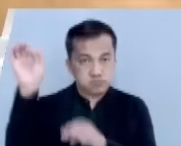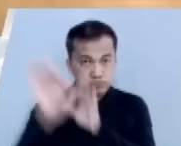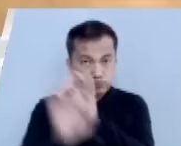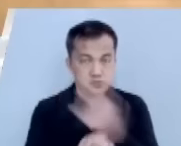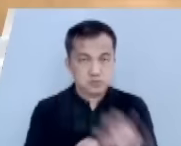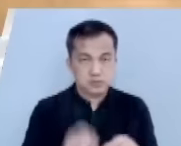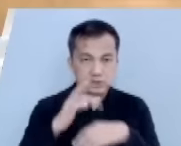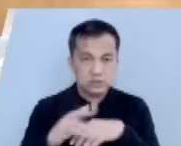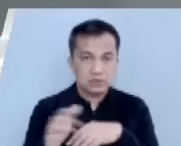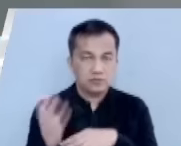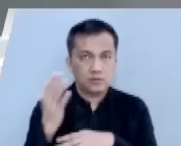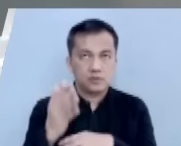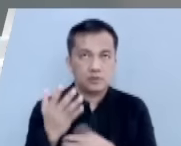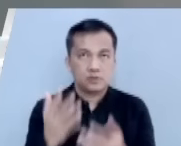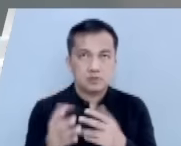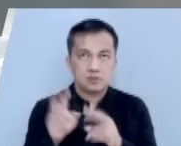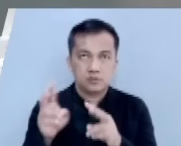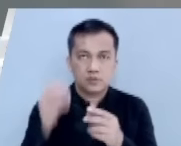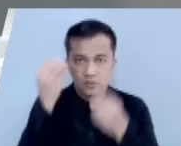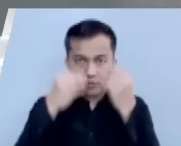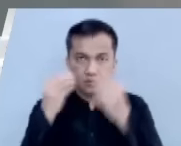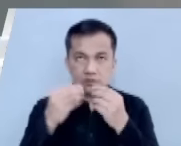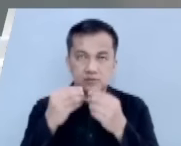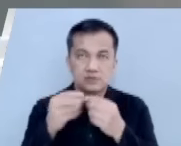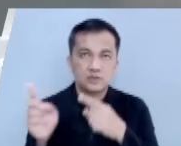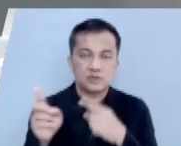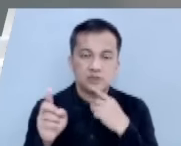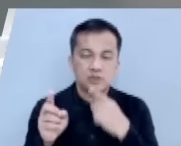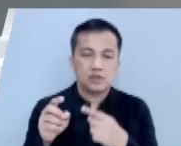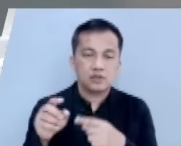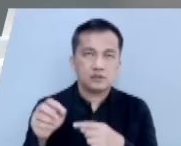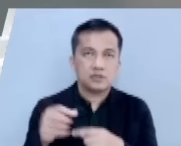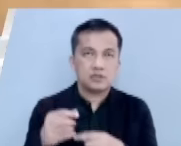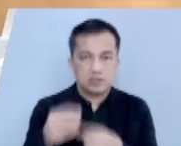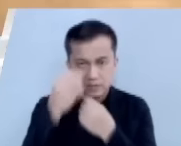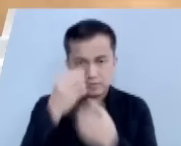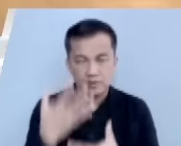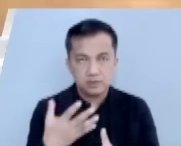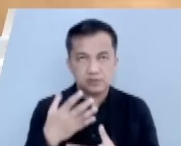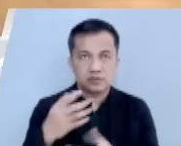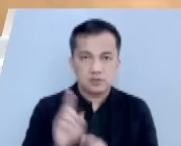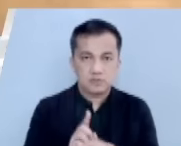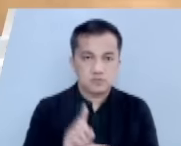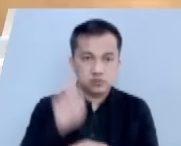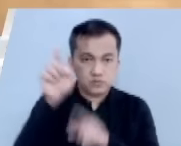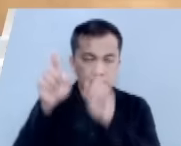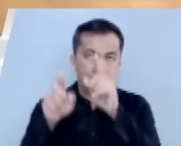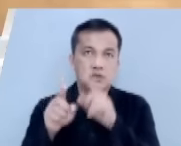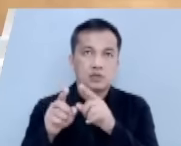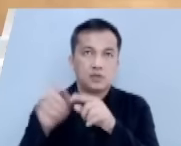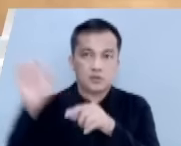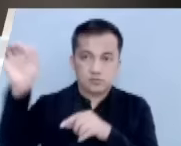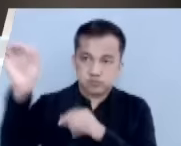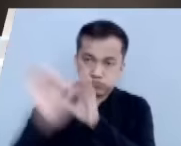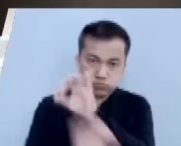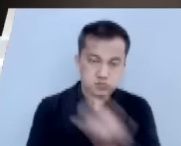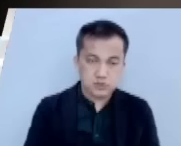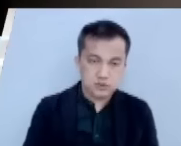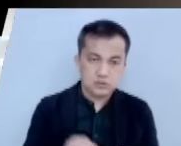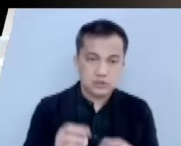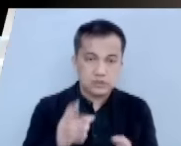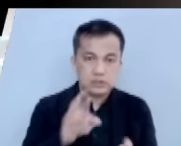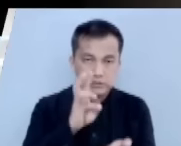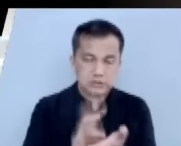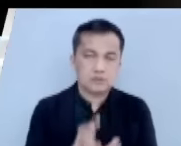kaya nagkaroon ng confusion. Naglalabas kasi si PhilSat ng advisory pag may rocket launch, kapag may babagsak na debris over our area. Pero kung hindi ito